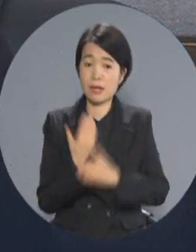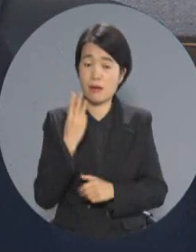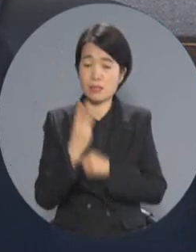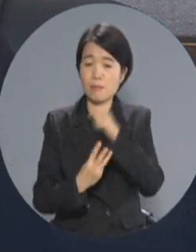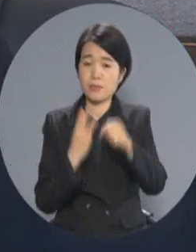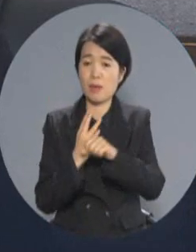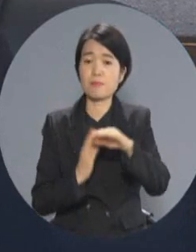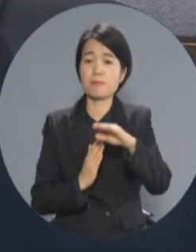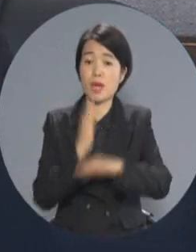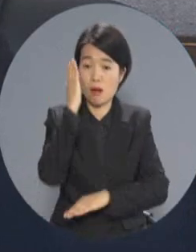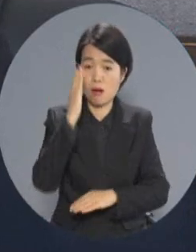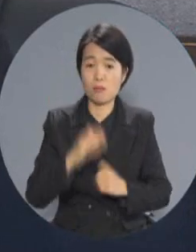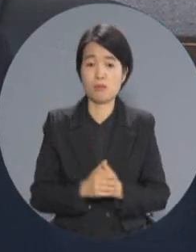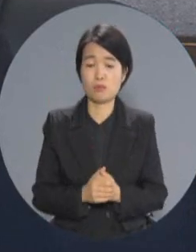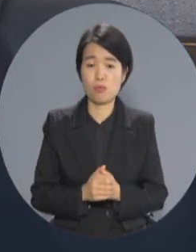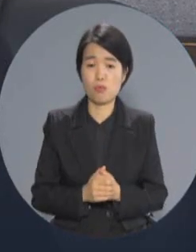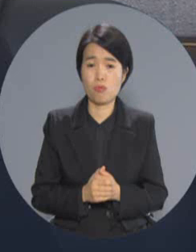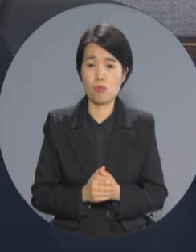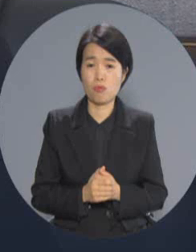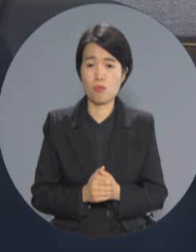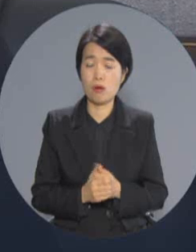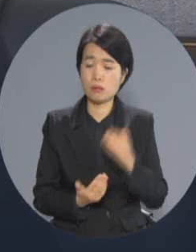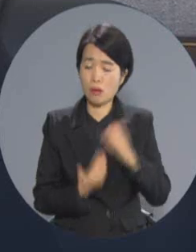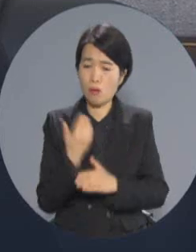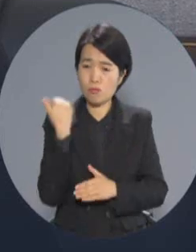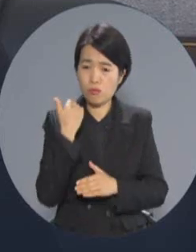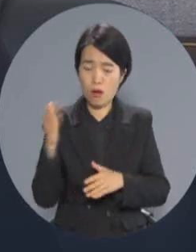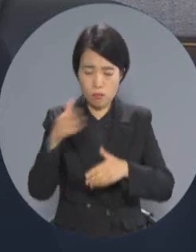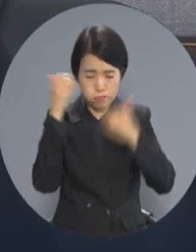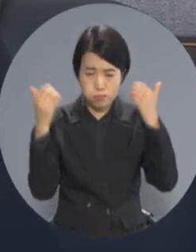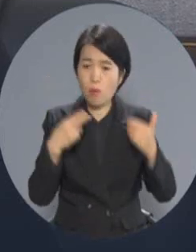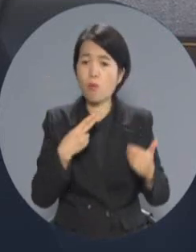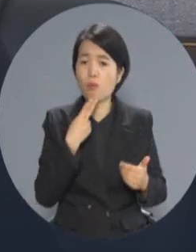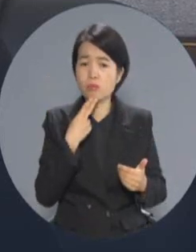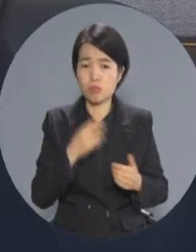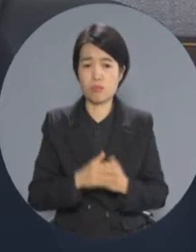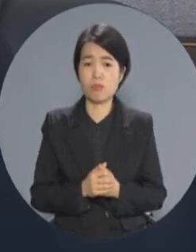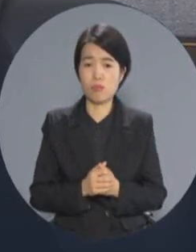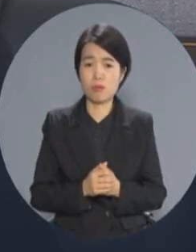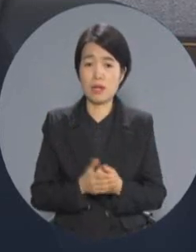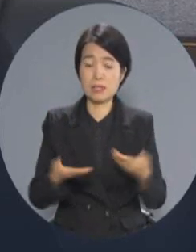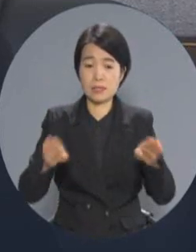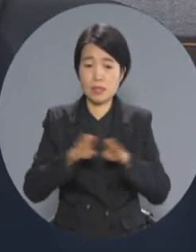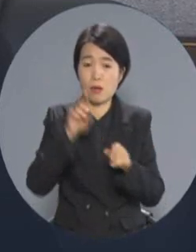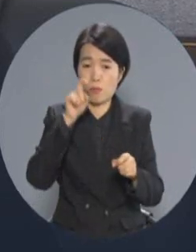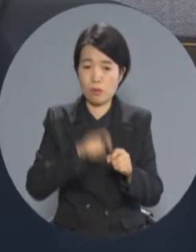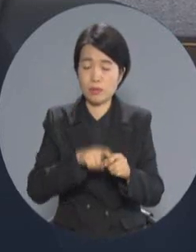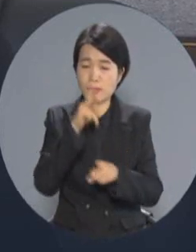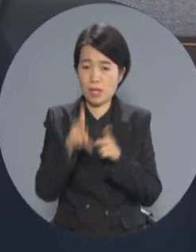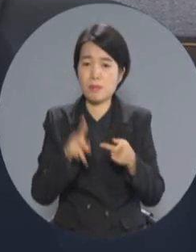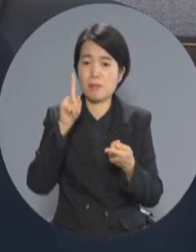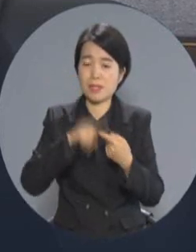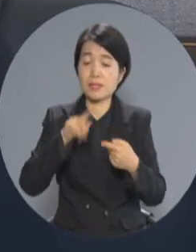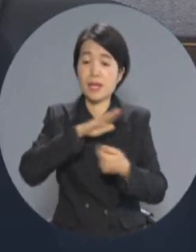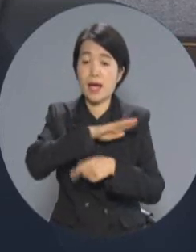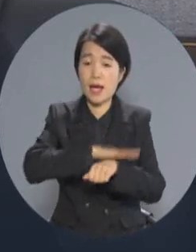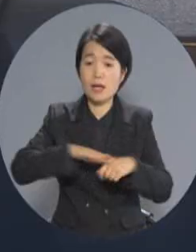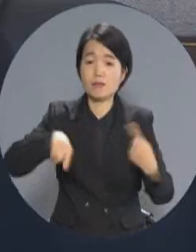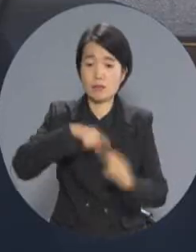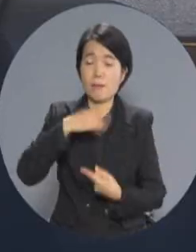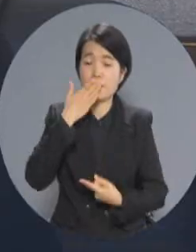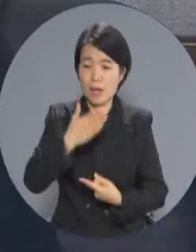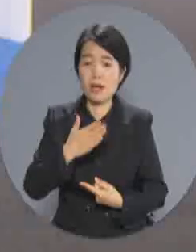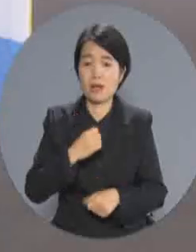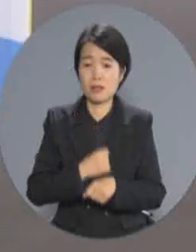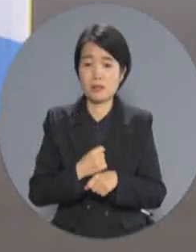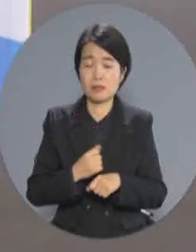지금 넘어가려고 하고 있는데 그 누구도 들여다보지 않았어요 시설이 목적 사업에 맞게 잘 운영될 수